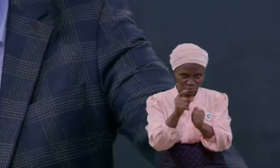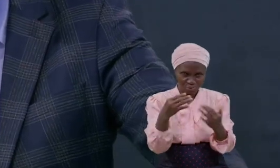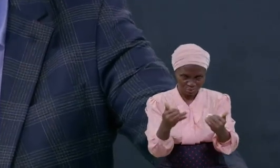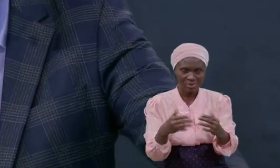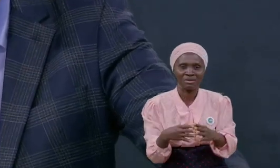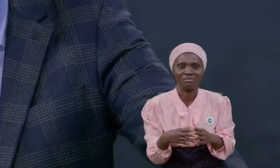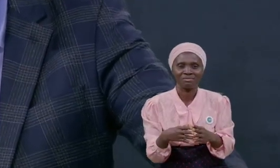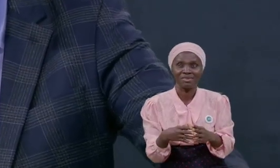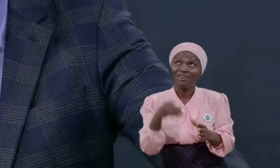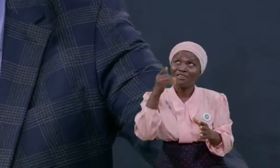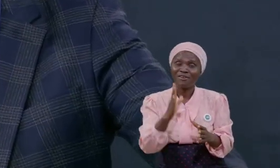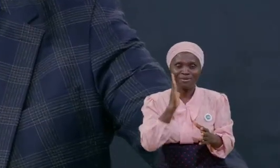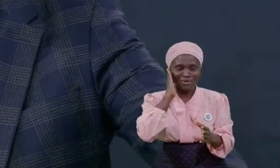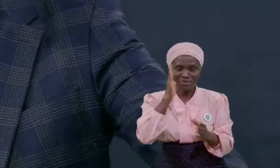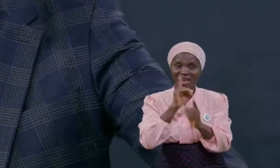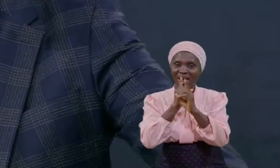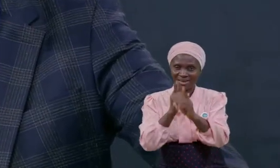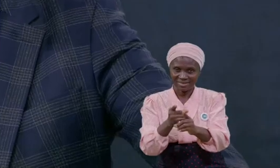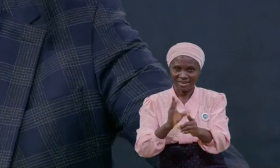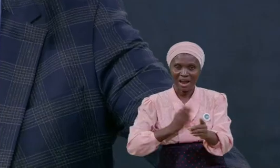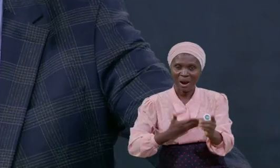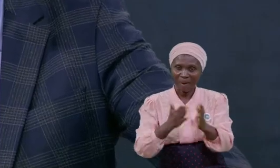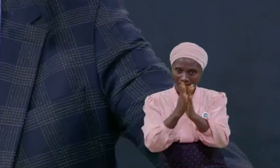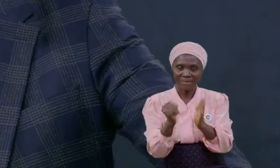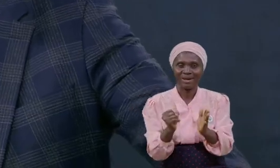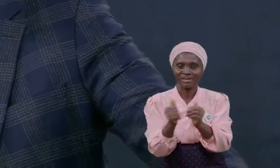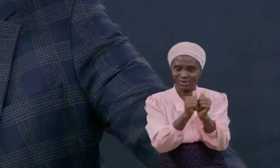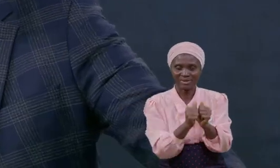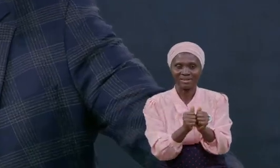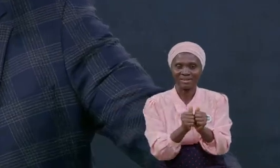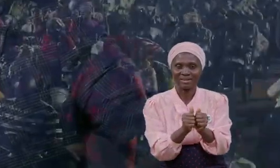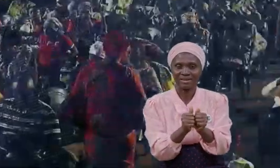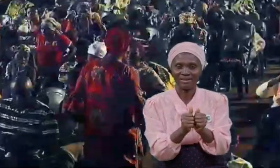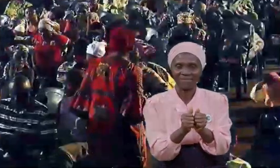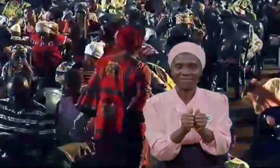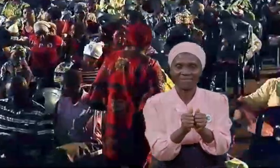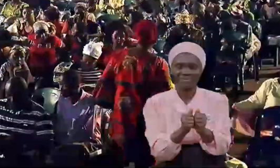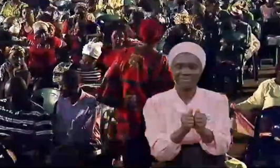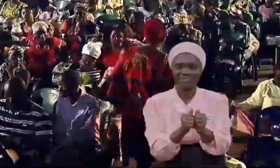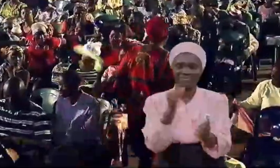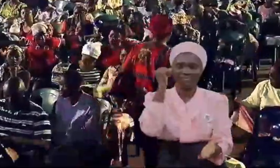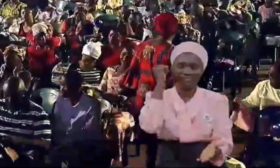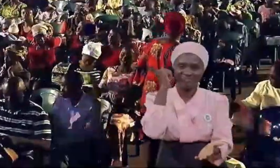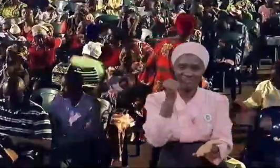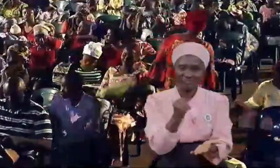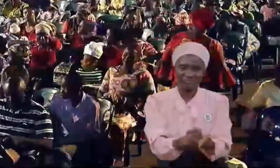va exaucer notre prière. Est-ce que j'ai entendu un amen là-bas?